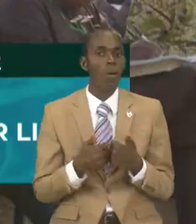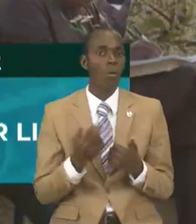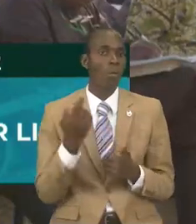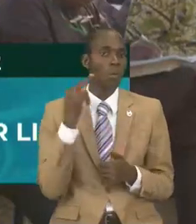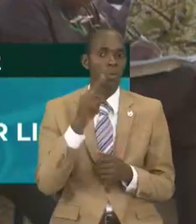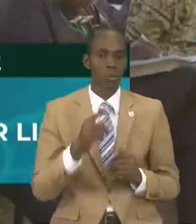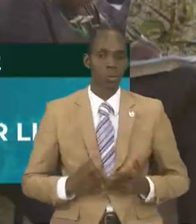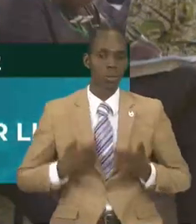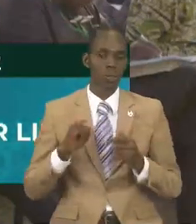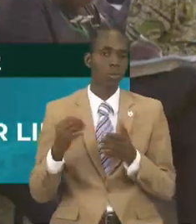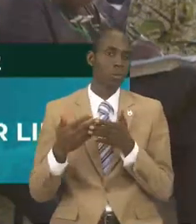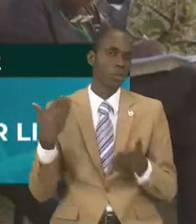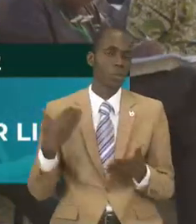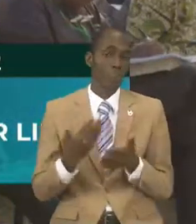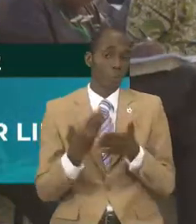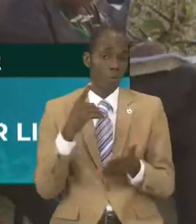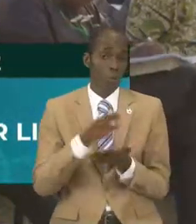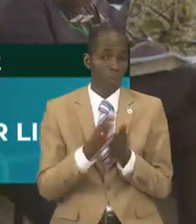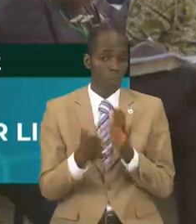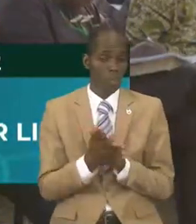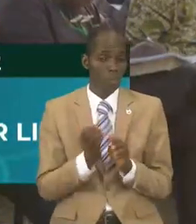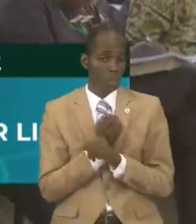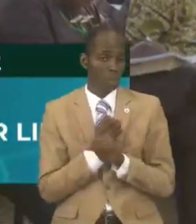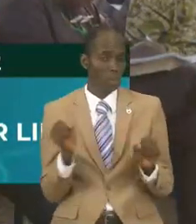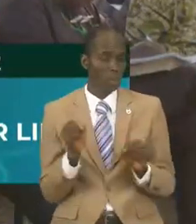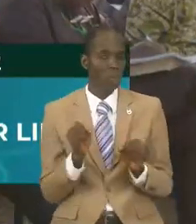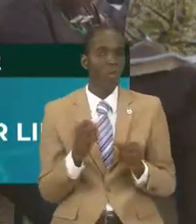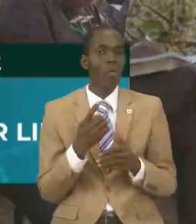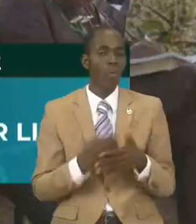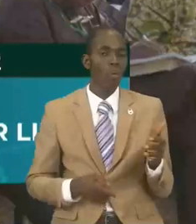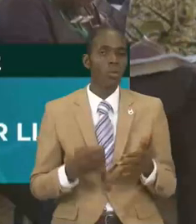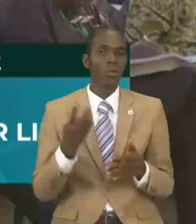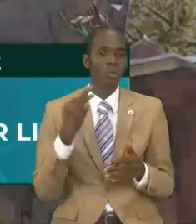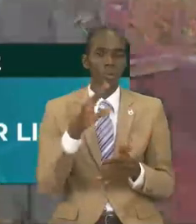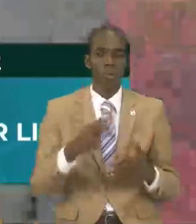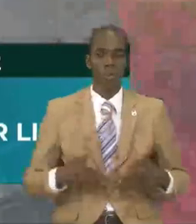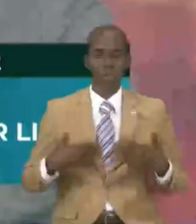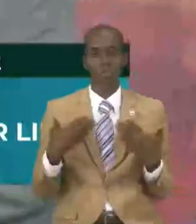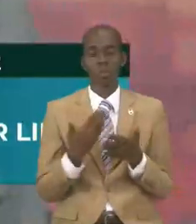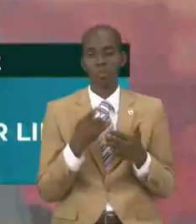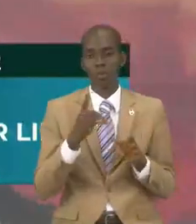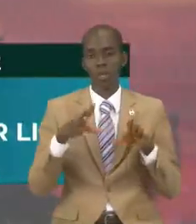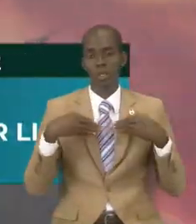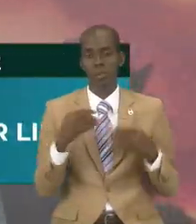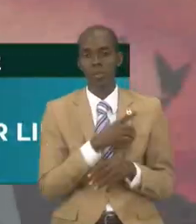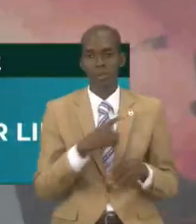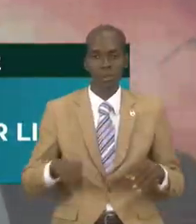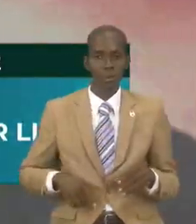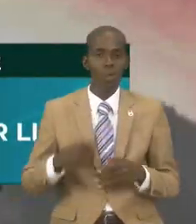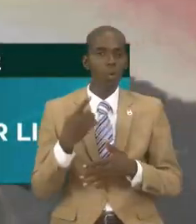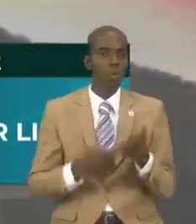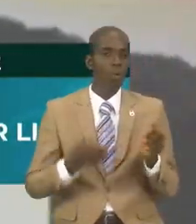Comment mènes-tu ta vie avant de naître de nouveau, avant de venir au Seigneur?